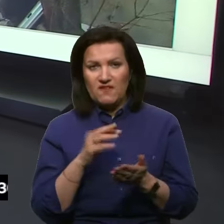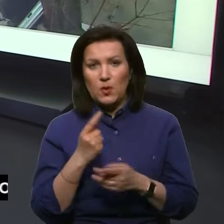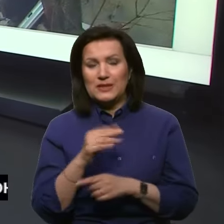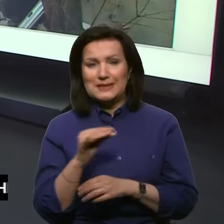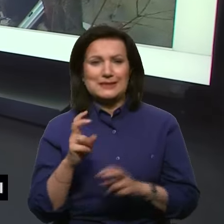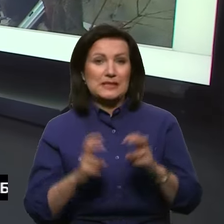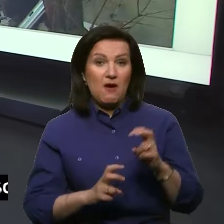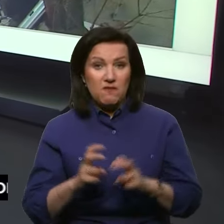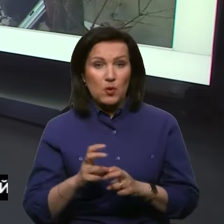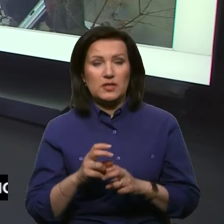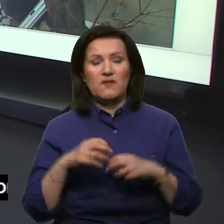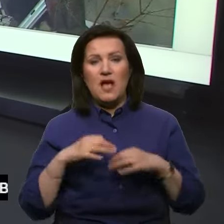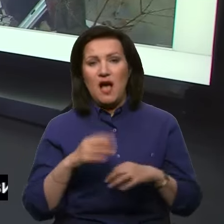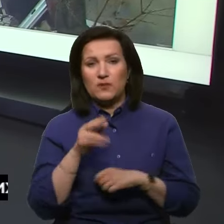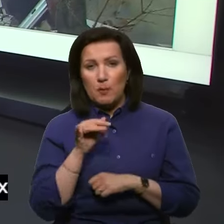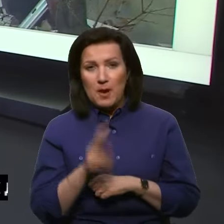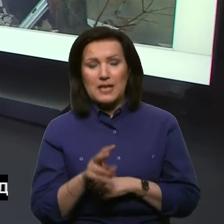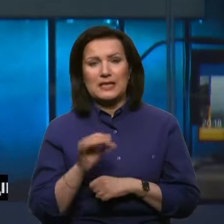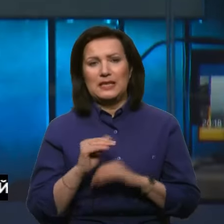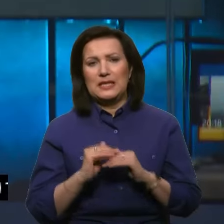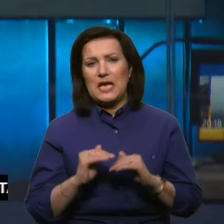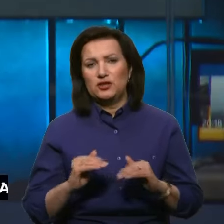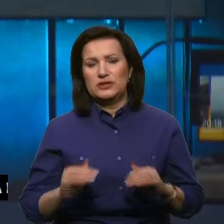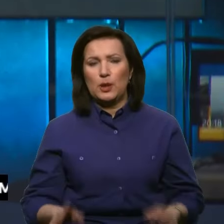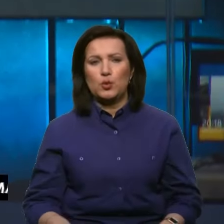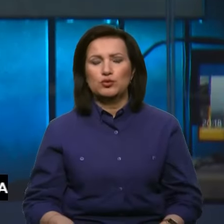із заводів, автопарк та дитячий садочок.